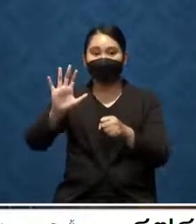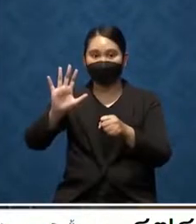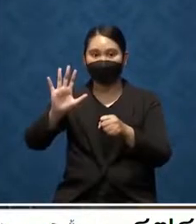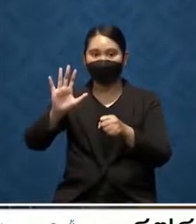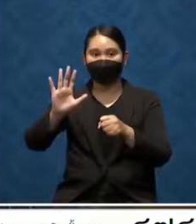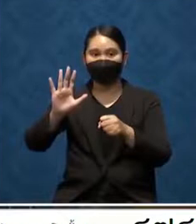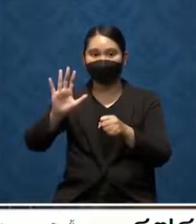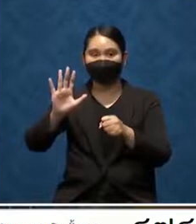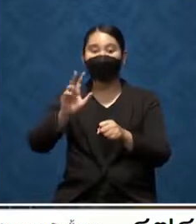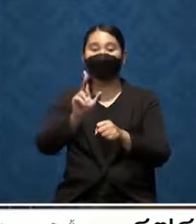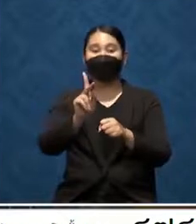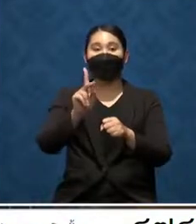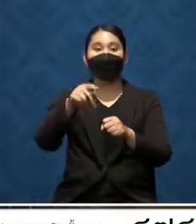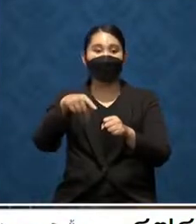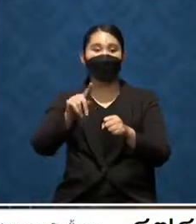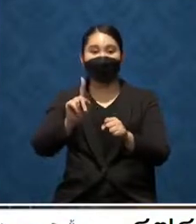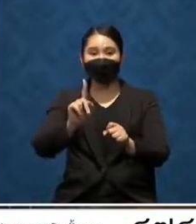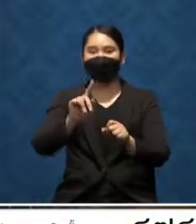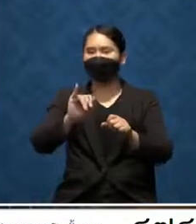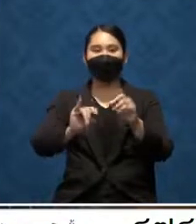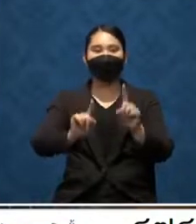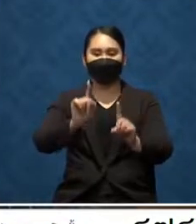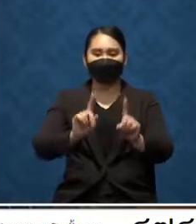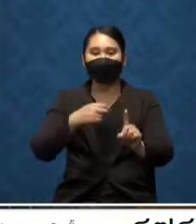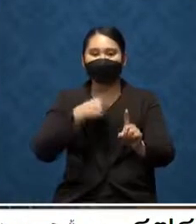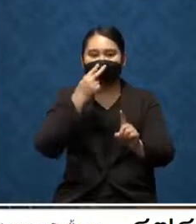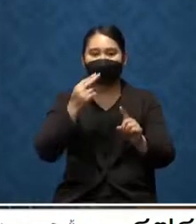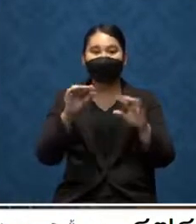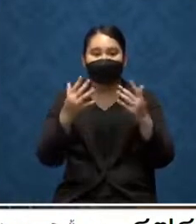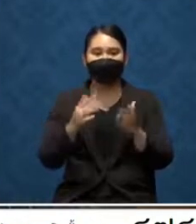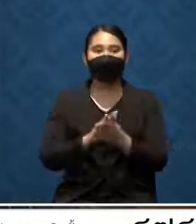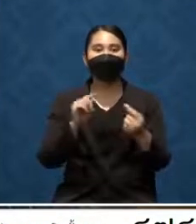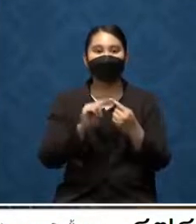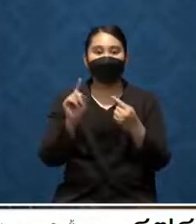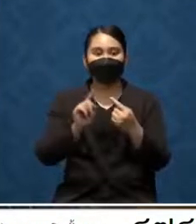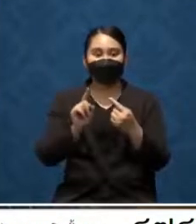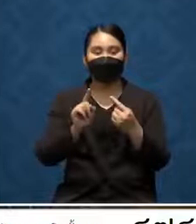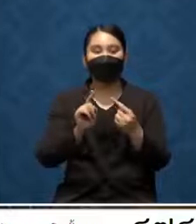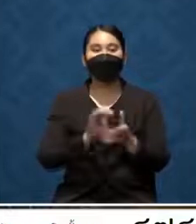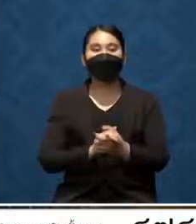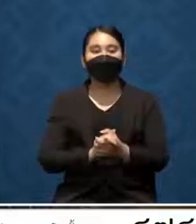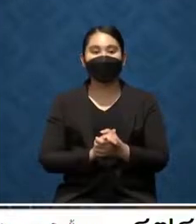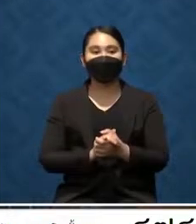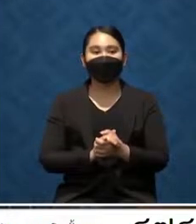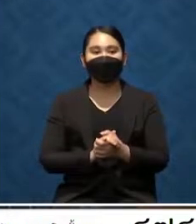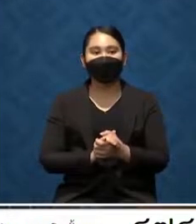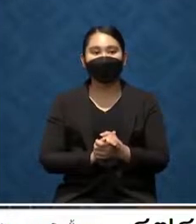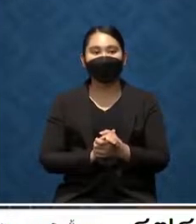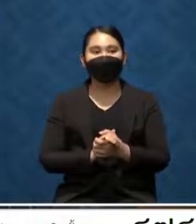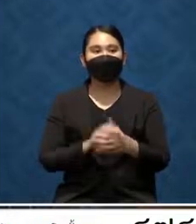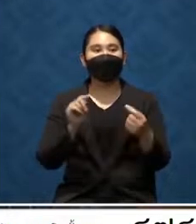คามสำรจผล ห KPI ที่วัดั้น ดีฉันไม่เห็นเนื่องมาจากว่า การสัดส่น ของ